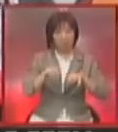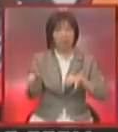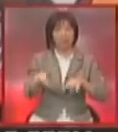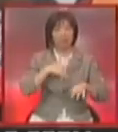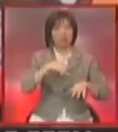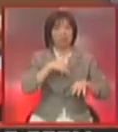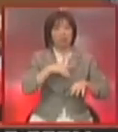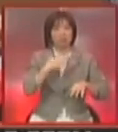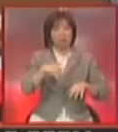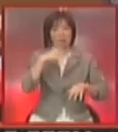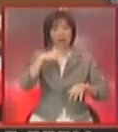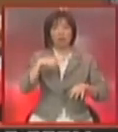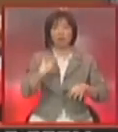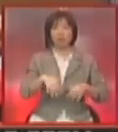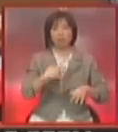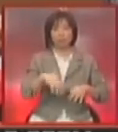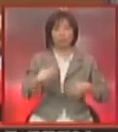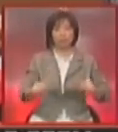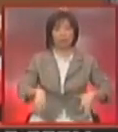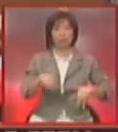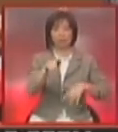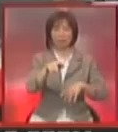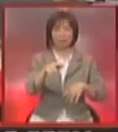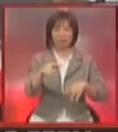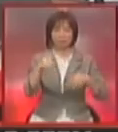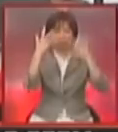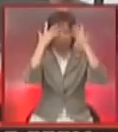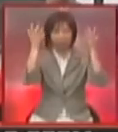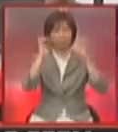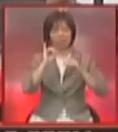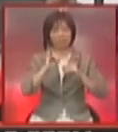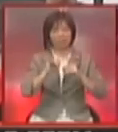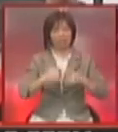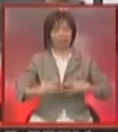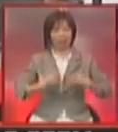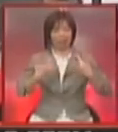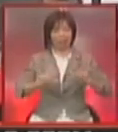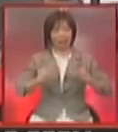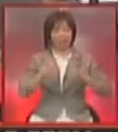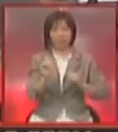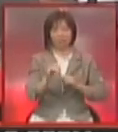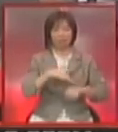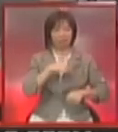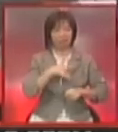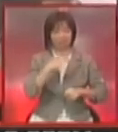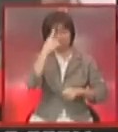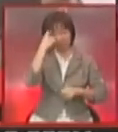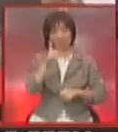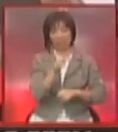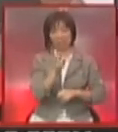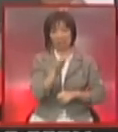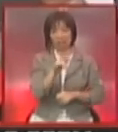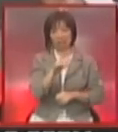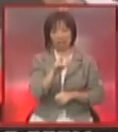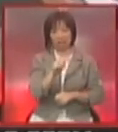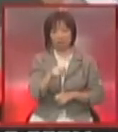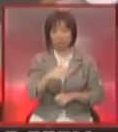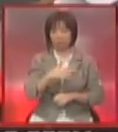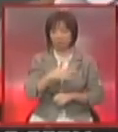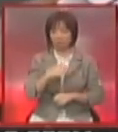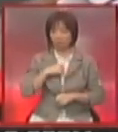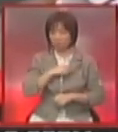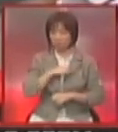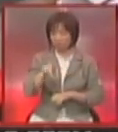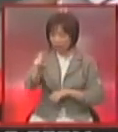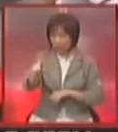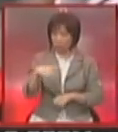Buena manong nanggisa kay PS Bank President Pascual Garcia III si Senator Judge Franklin Drilon. Ipinalalabas ito ang opening documents tulad ng initial deposit sa